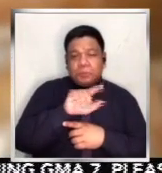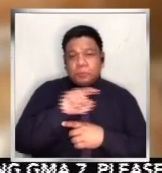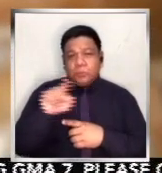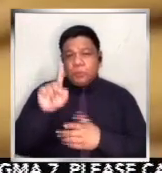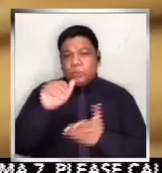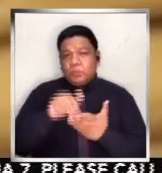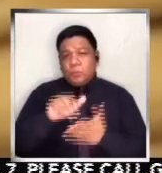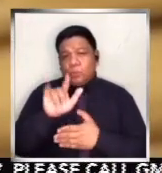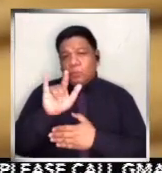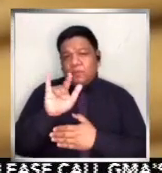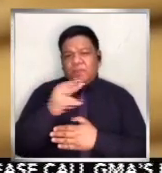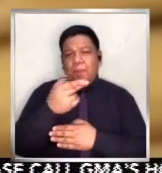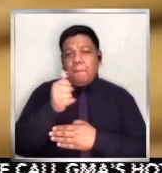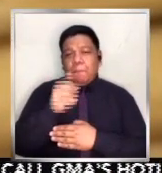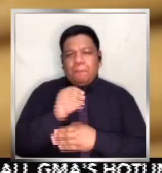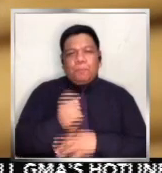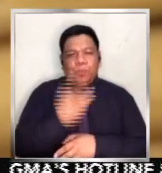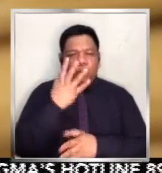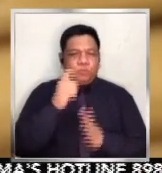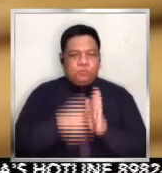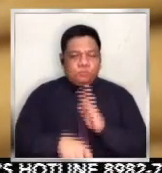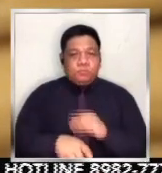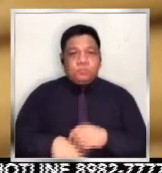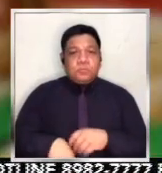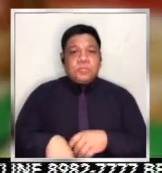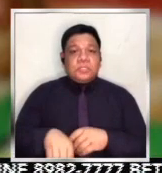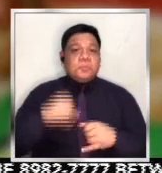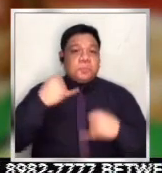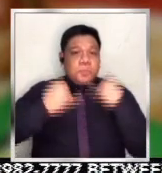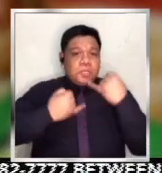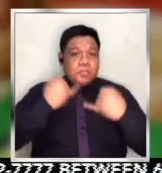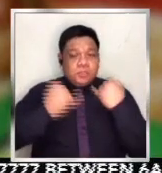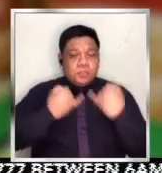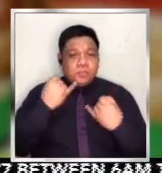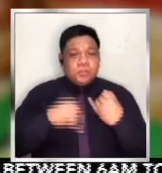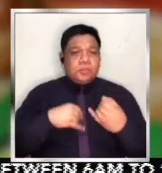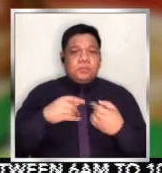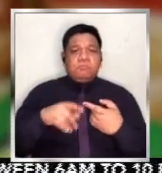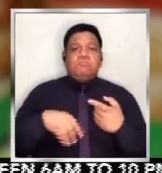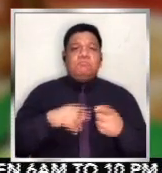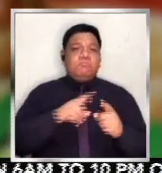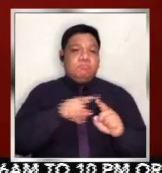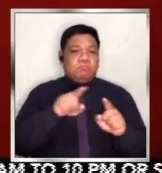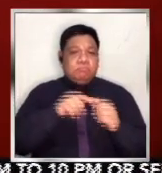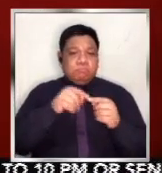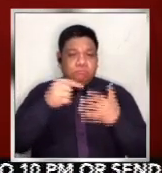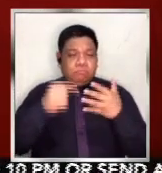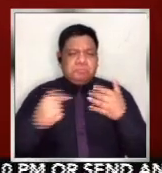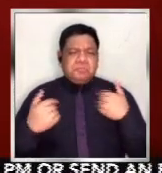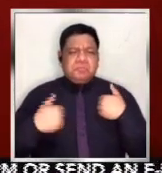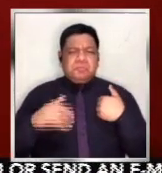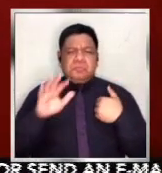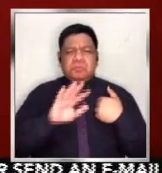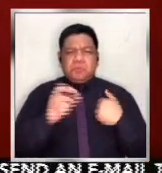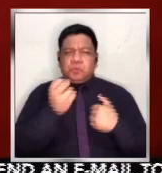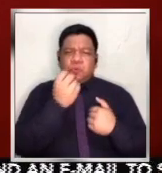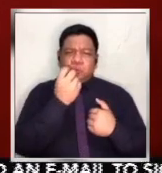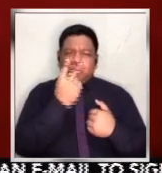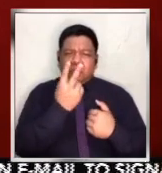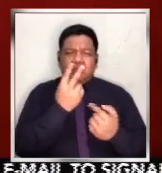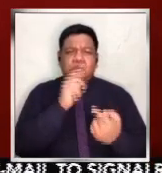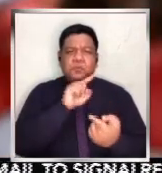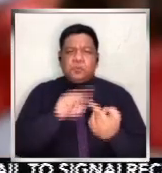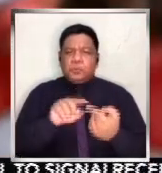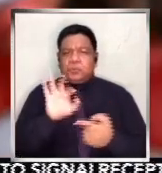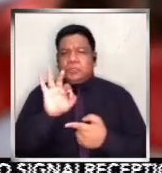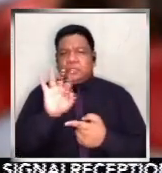pesos ang ham. Ang mga sangkap sa spaghetti gaya ng pasta, macaroni at tomato sauce, nasa mahigit 12 pesos hanggang 98